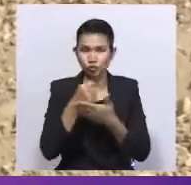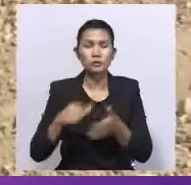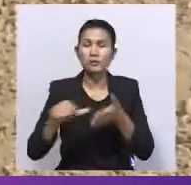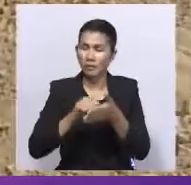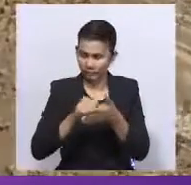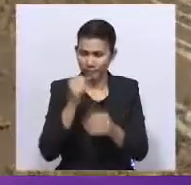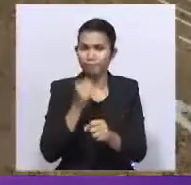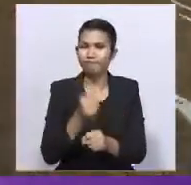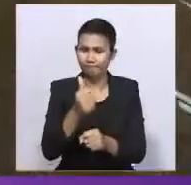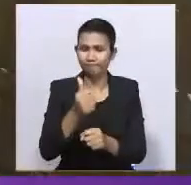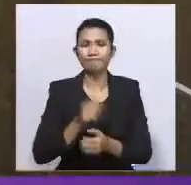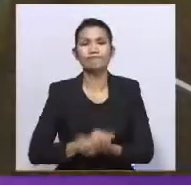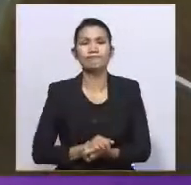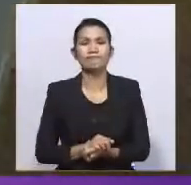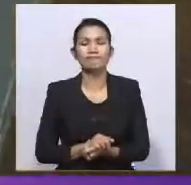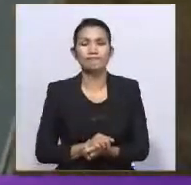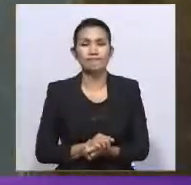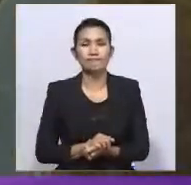ปได้ โ